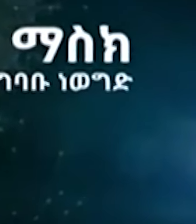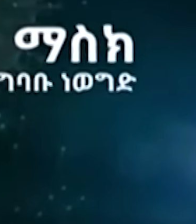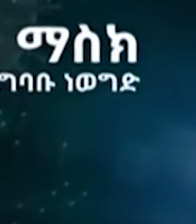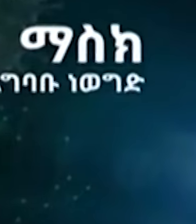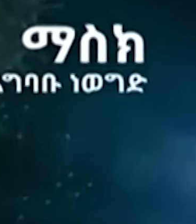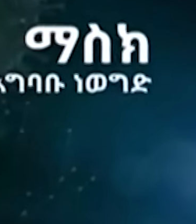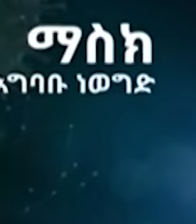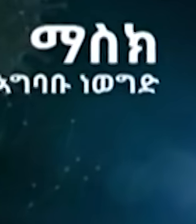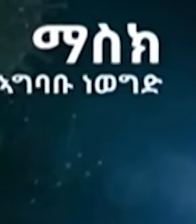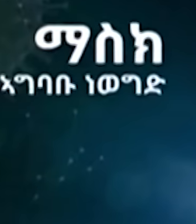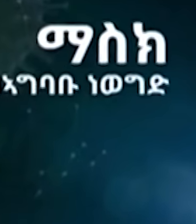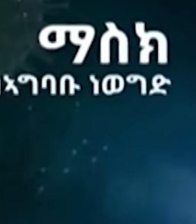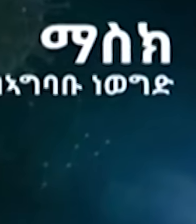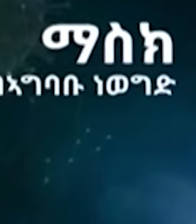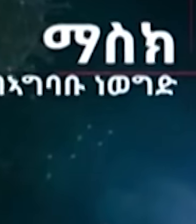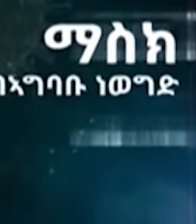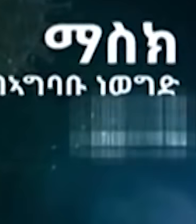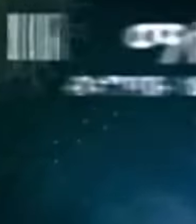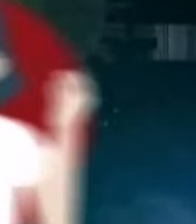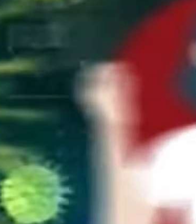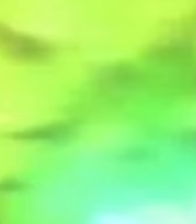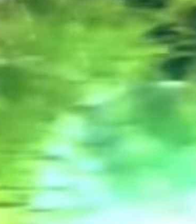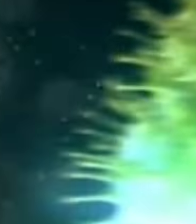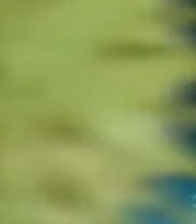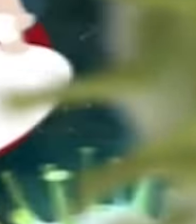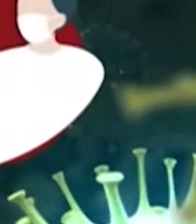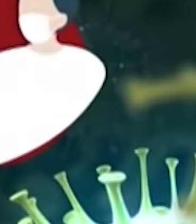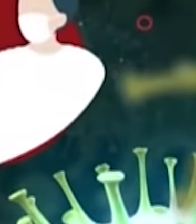ዝተጠቐምናሉ ማስክ ብኣግባቡ ንወግድ